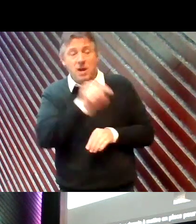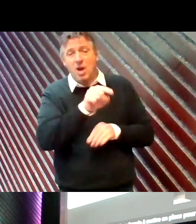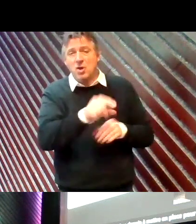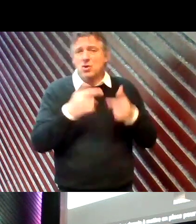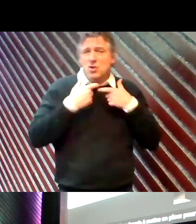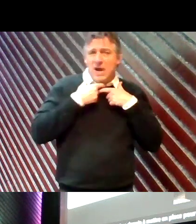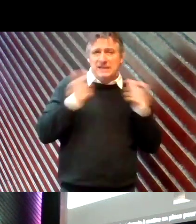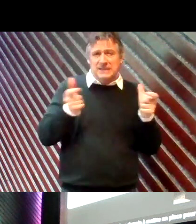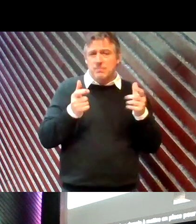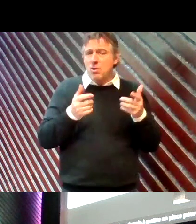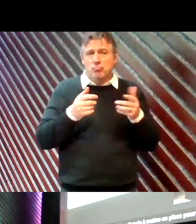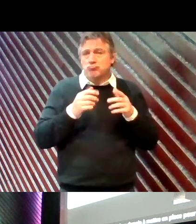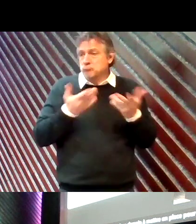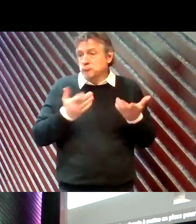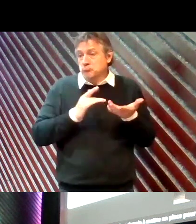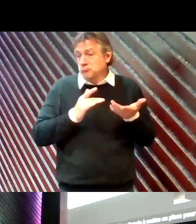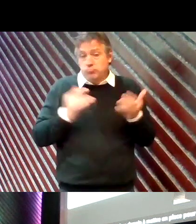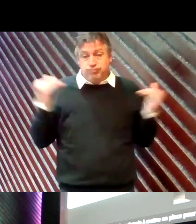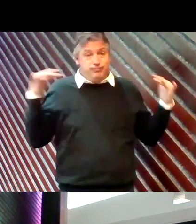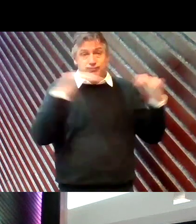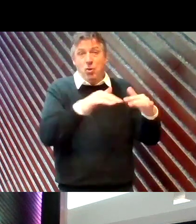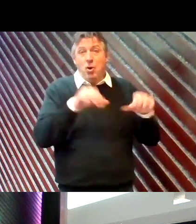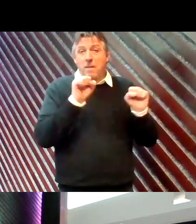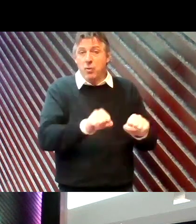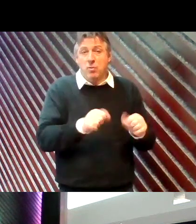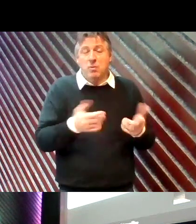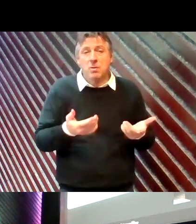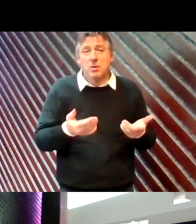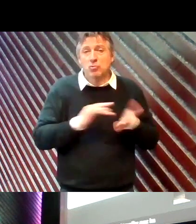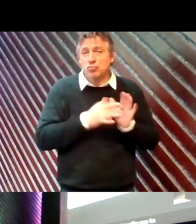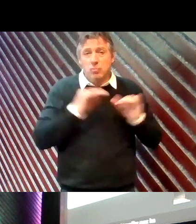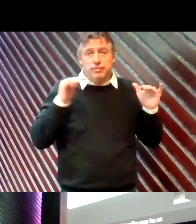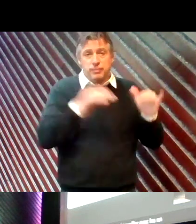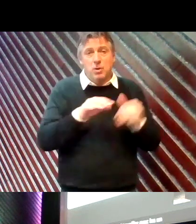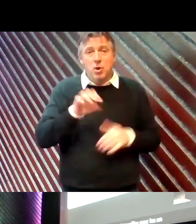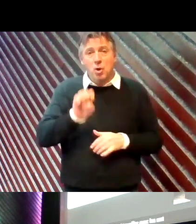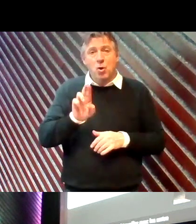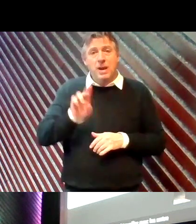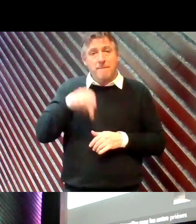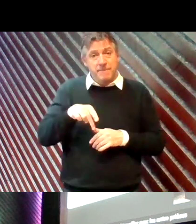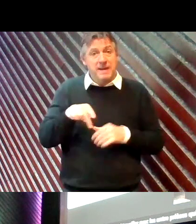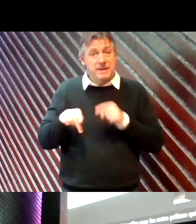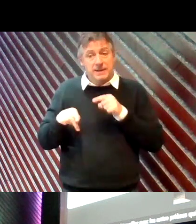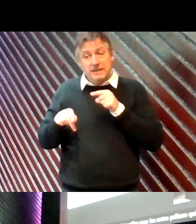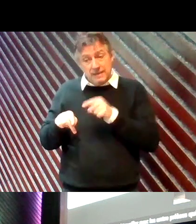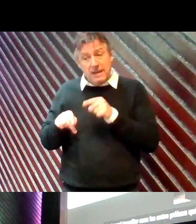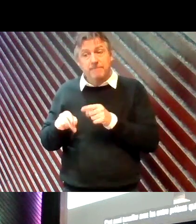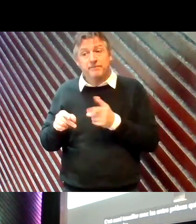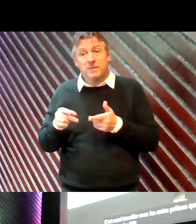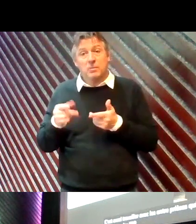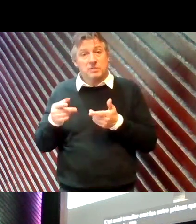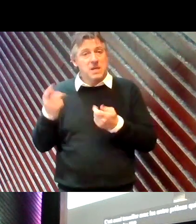accessible universellement donc c'est aussi de travailler avec les entreprises qui sont aussi pour beaucoup des ERP puisqu'elles ont aussi pour beaucoup un